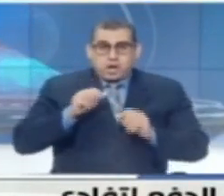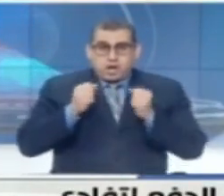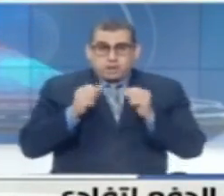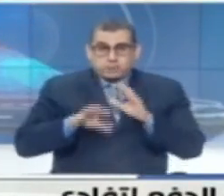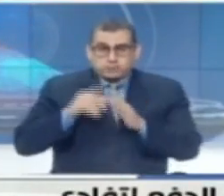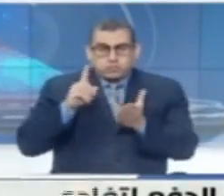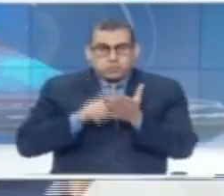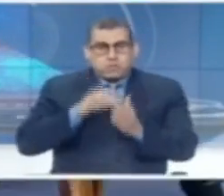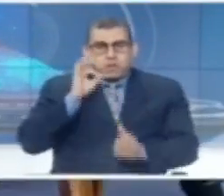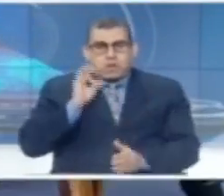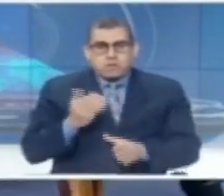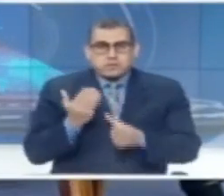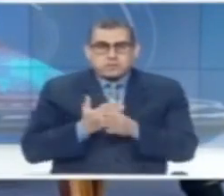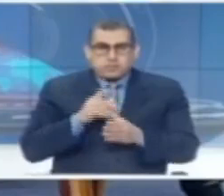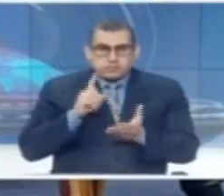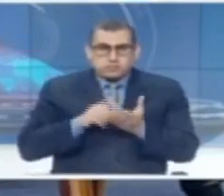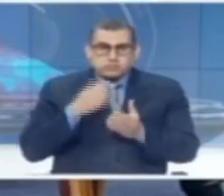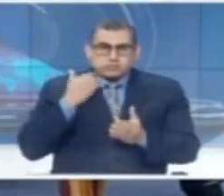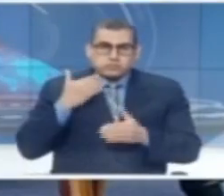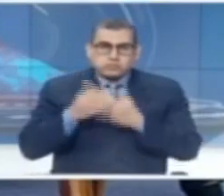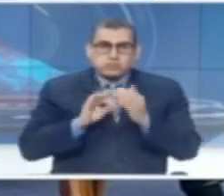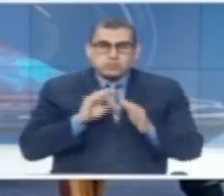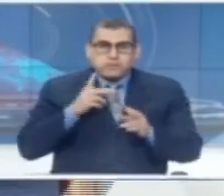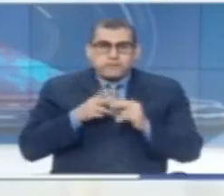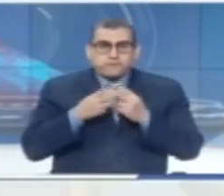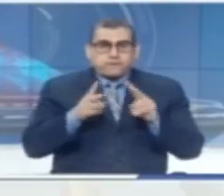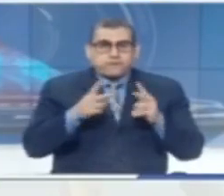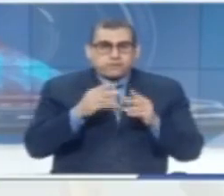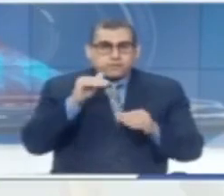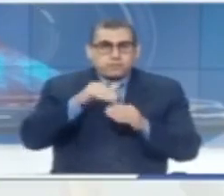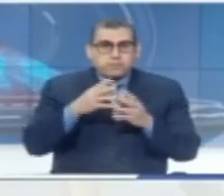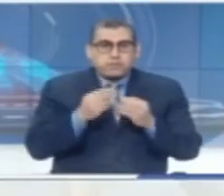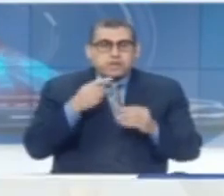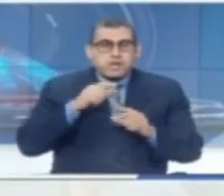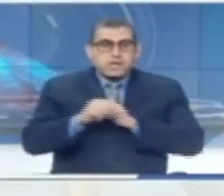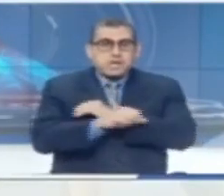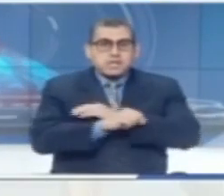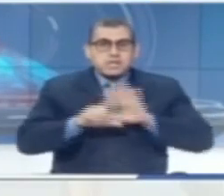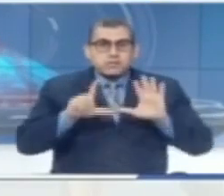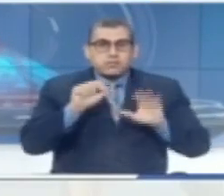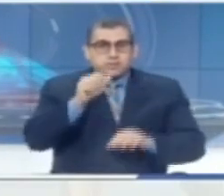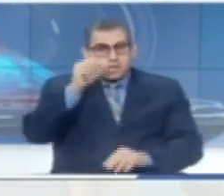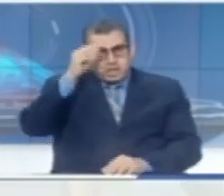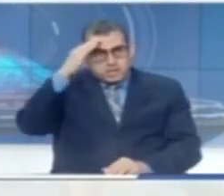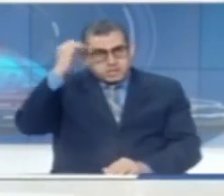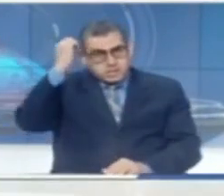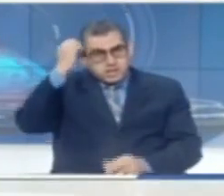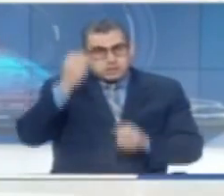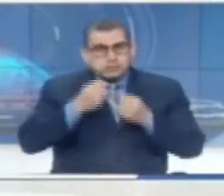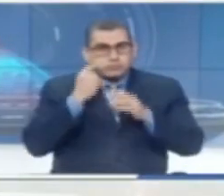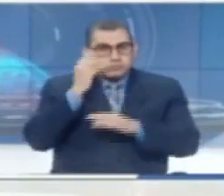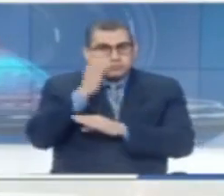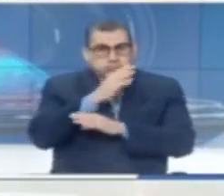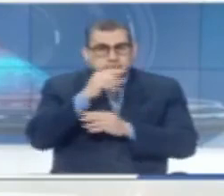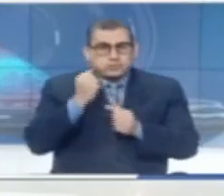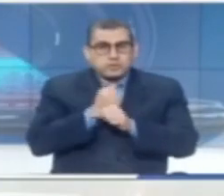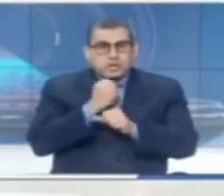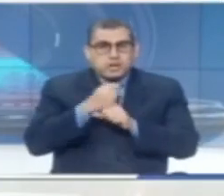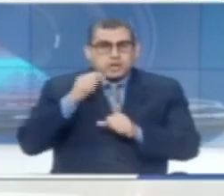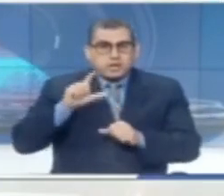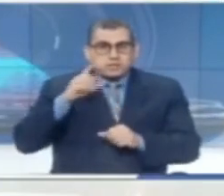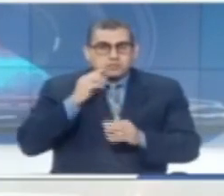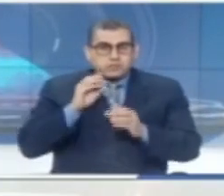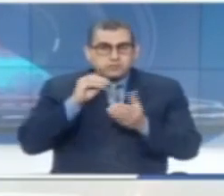كان ضرورة لابد منها. تأتي هذه الافتتاحات ضمن فعاليات أسبوع الصعيد في إطار الخطة التي أولاها الرئيس